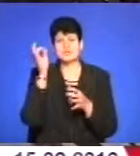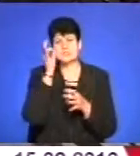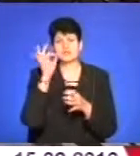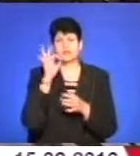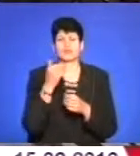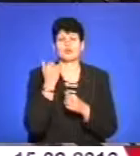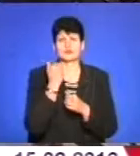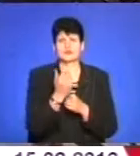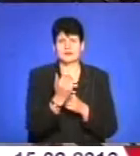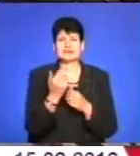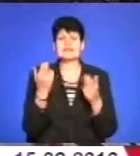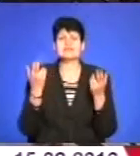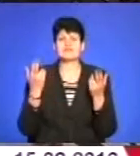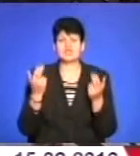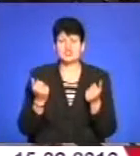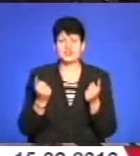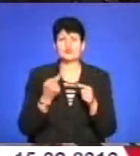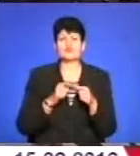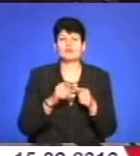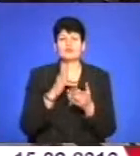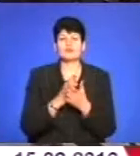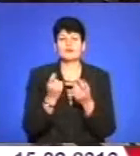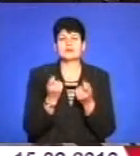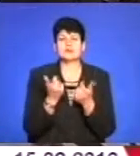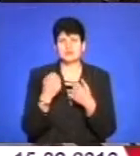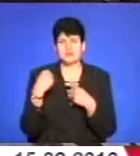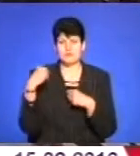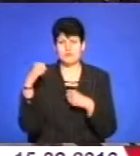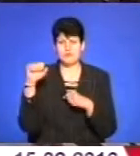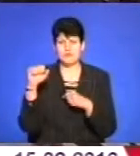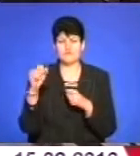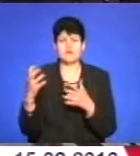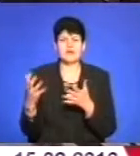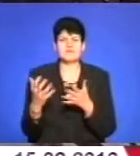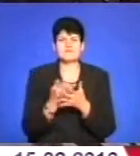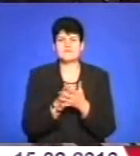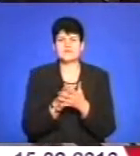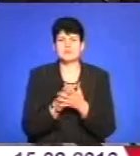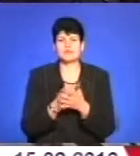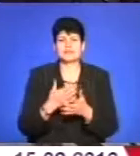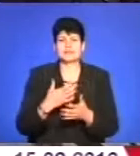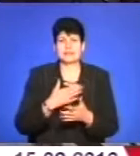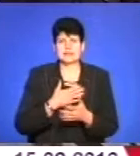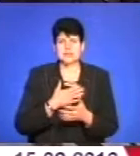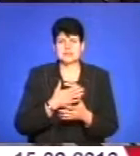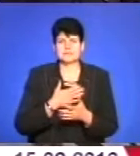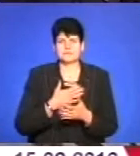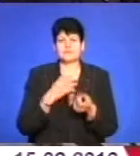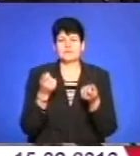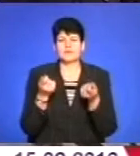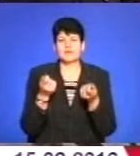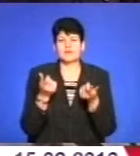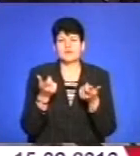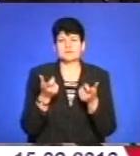них. І, звичайно, в цьому є трішки перемога, адже вони вибороли для нас якусь